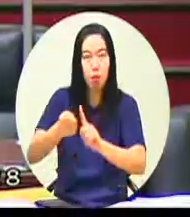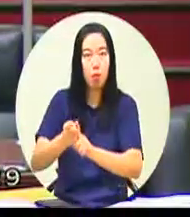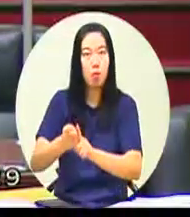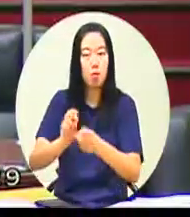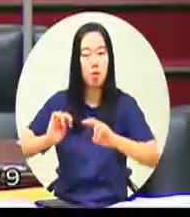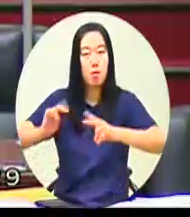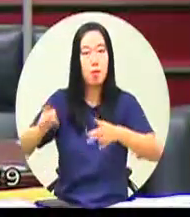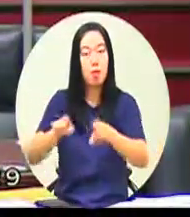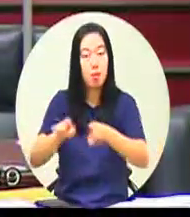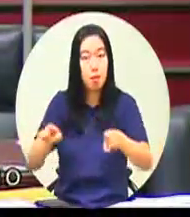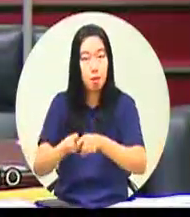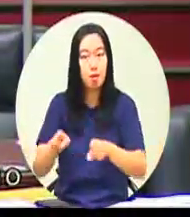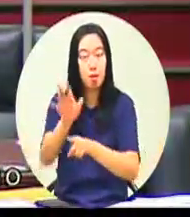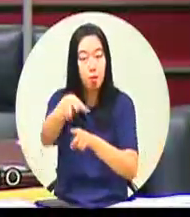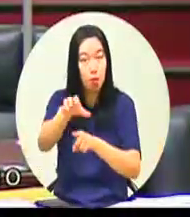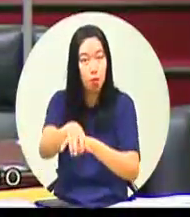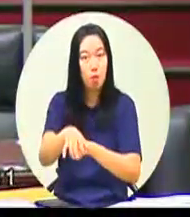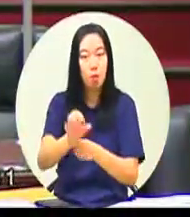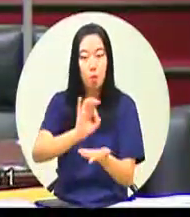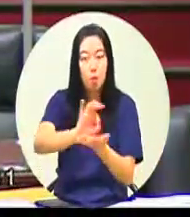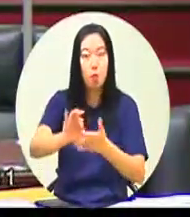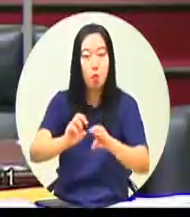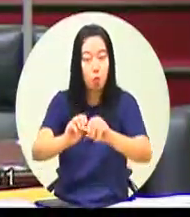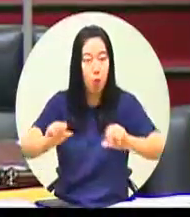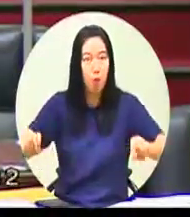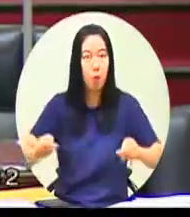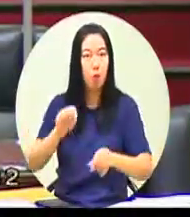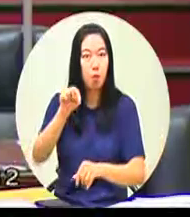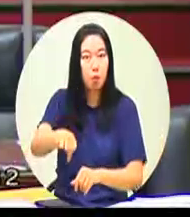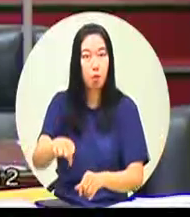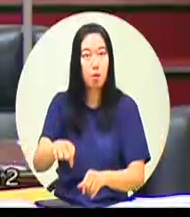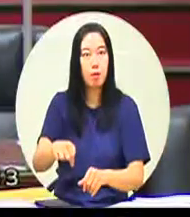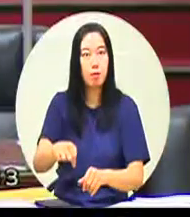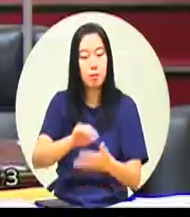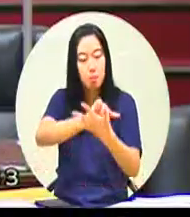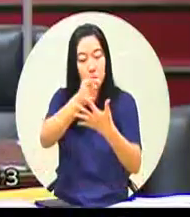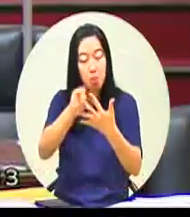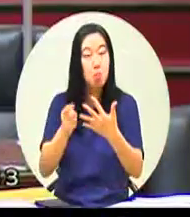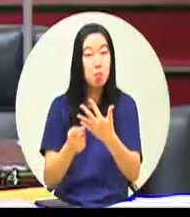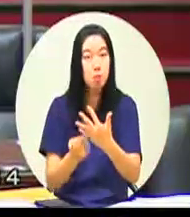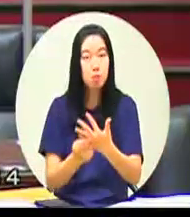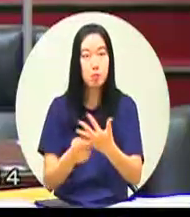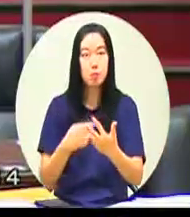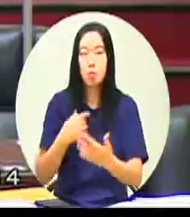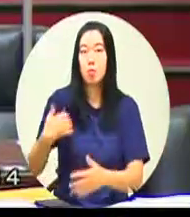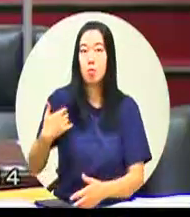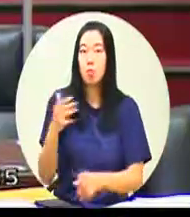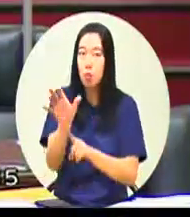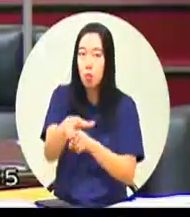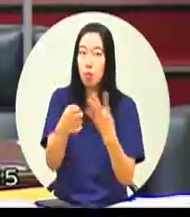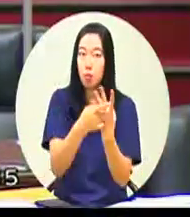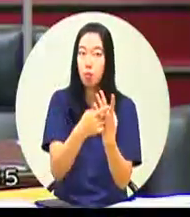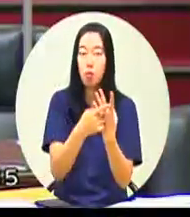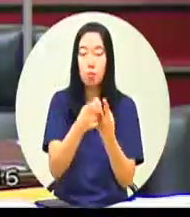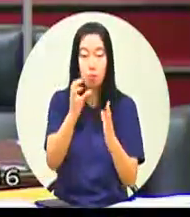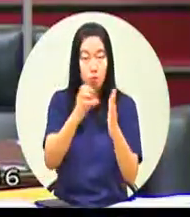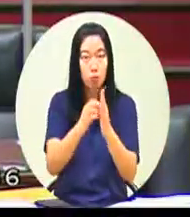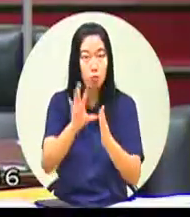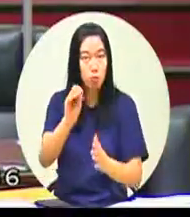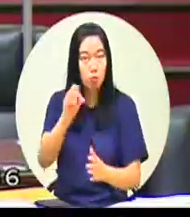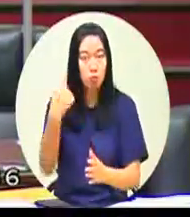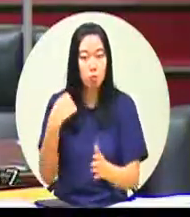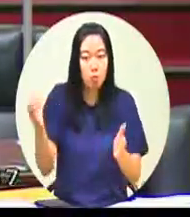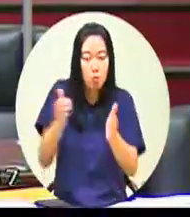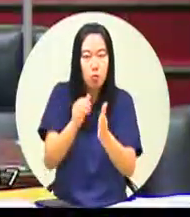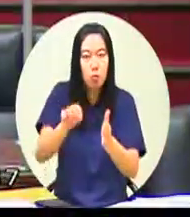牧用地的这样的一个步调，我不晓得我们农业局有没有到目前